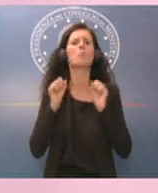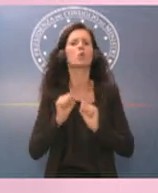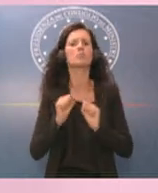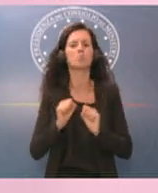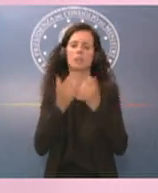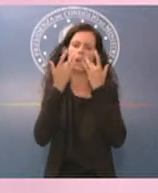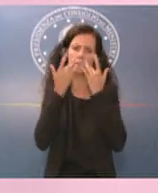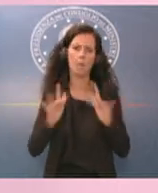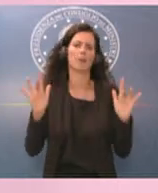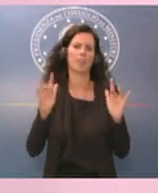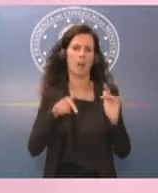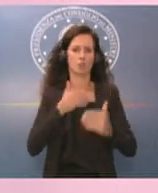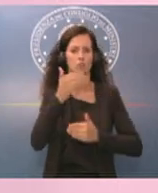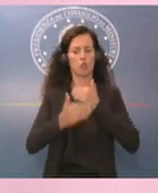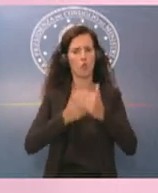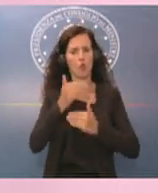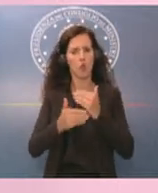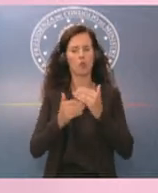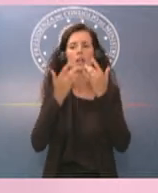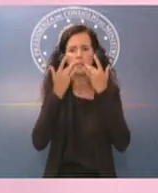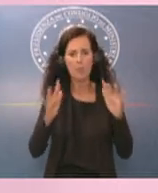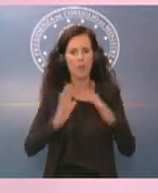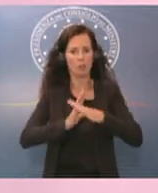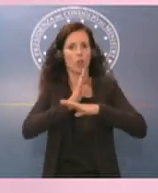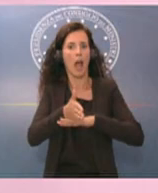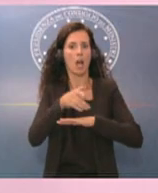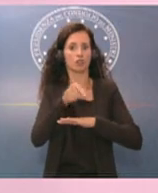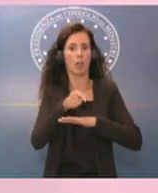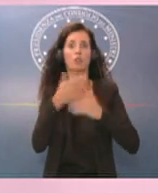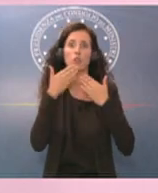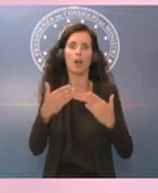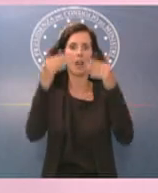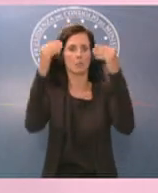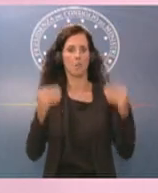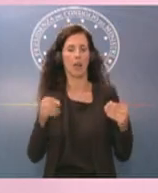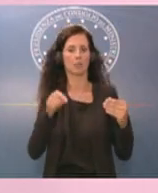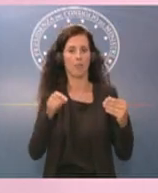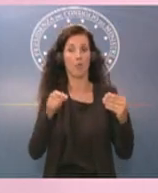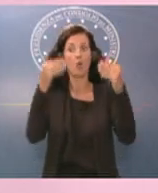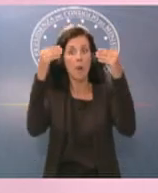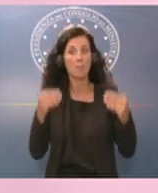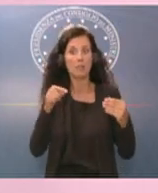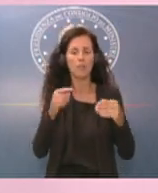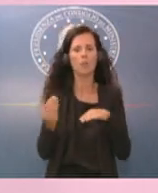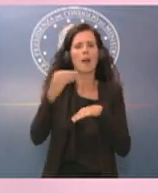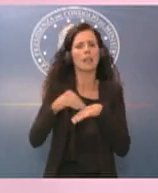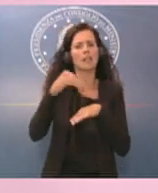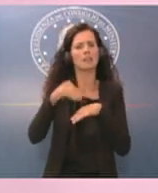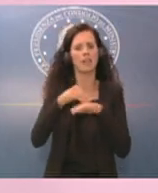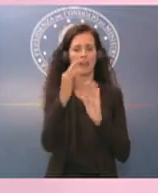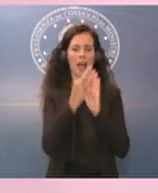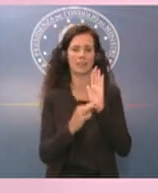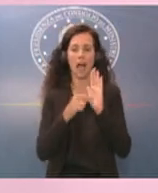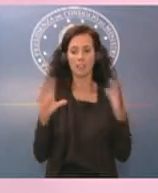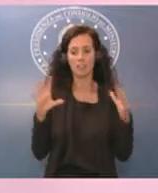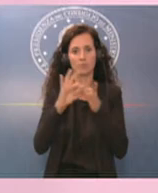semplificare l'accesso attraverso questa piattaforma che integra i dati relativi al